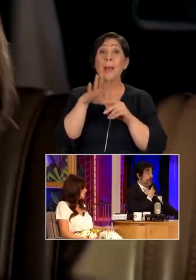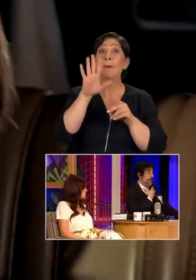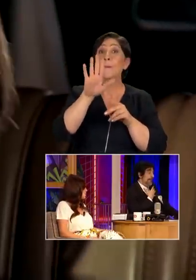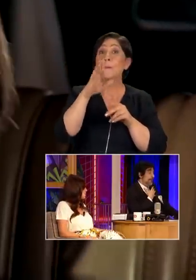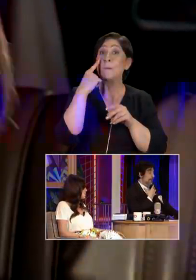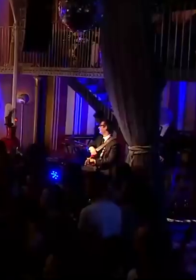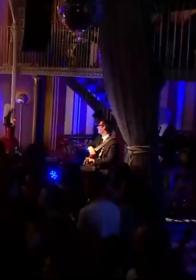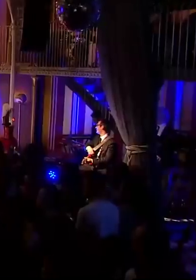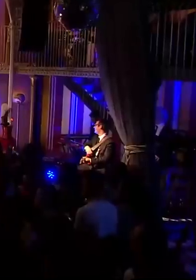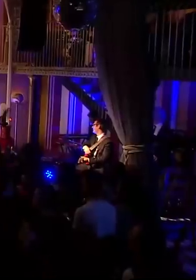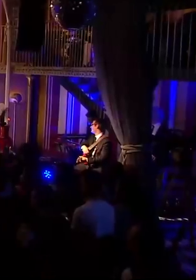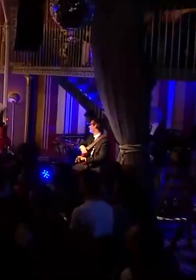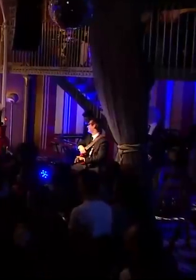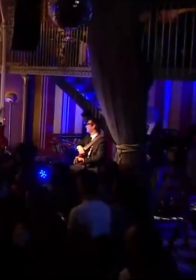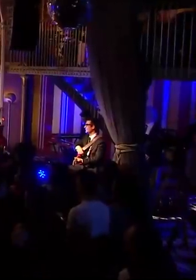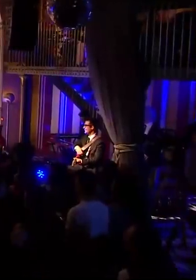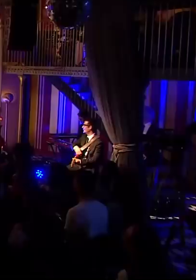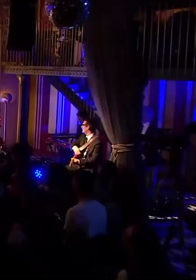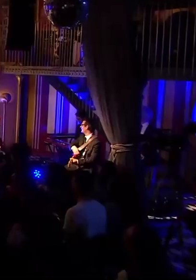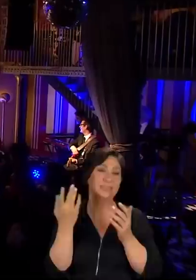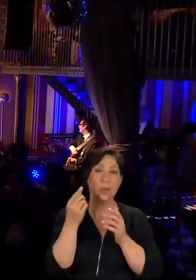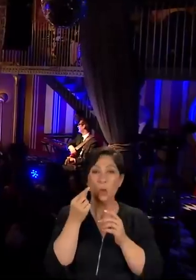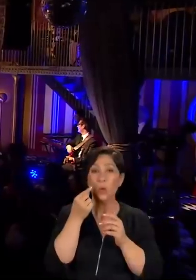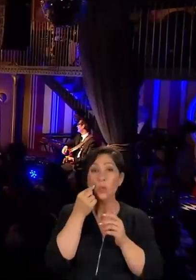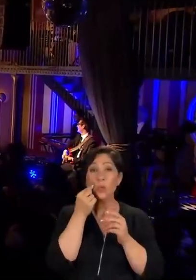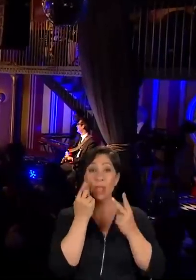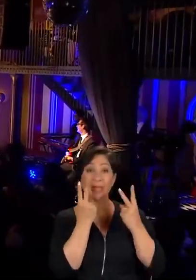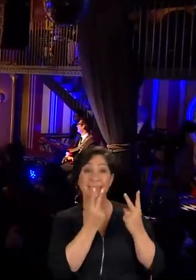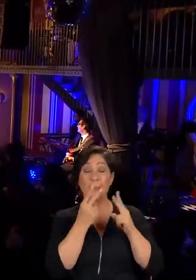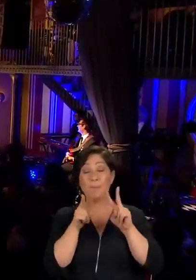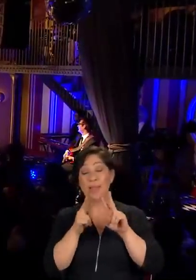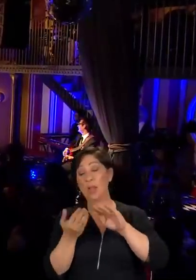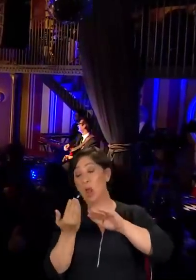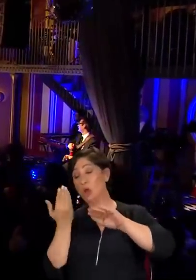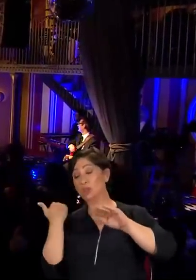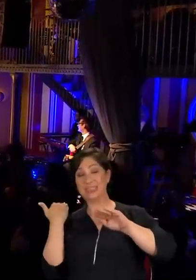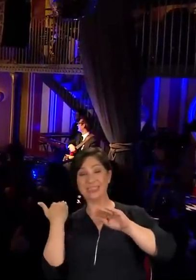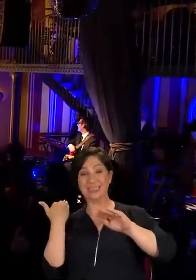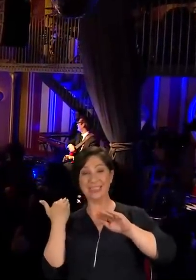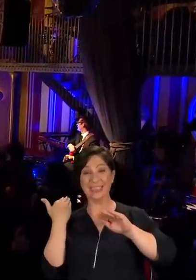Bunu oynamak mümkün değil. Bülent Hanım'ın milattan öncesini.